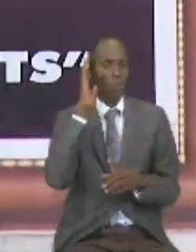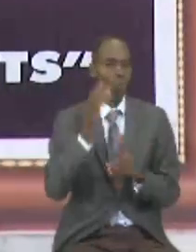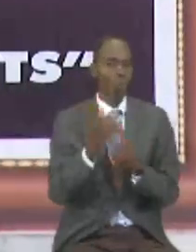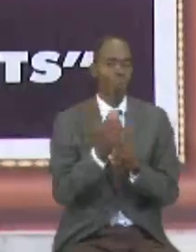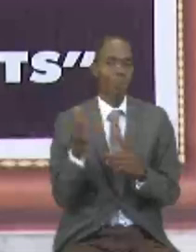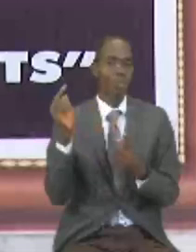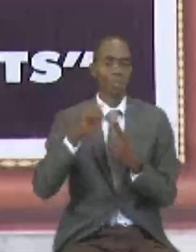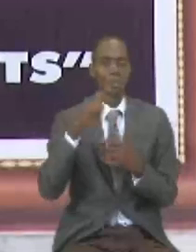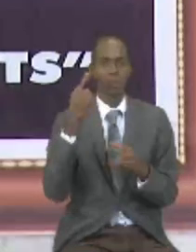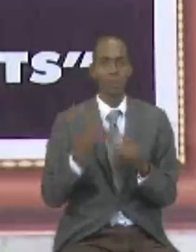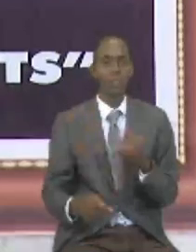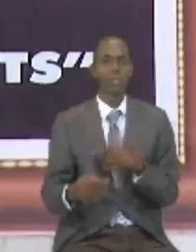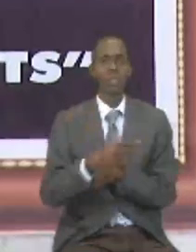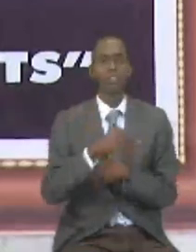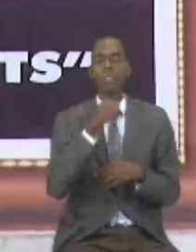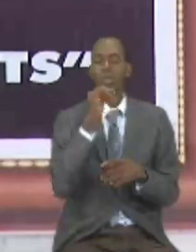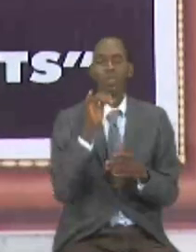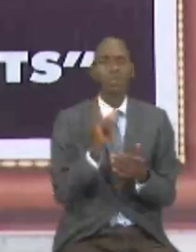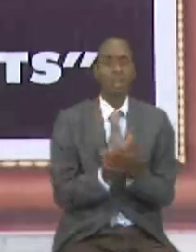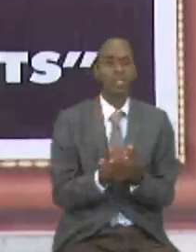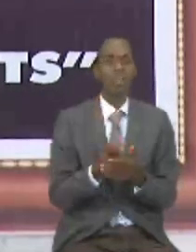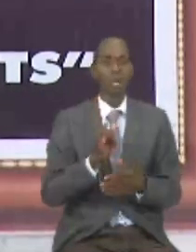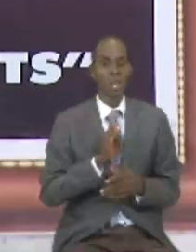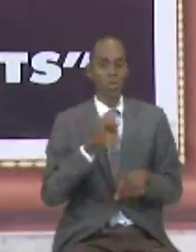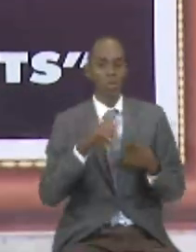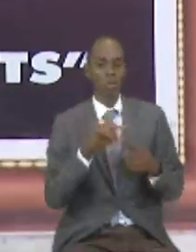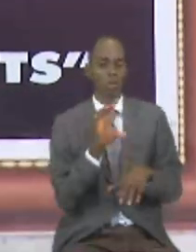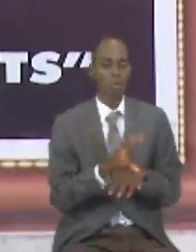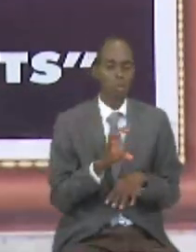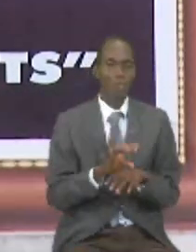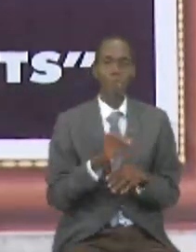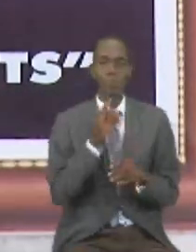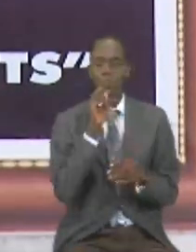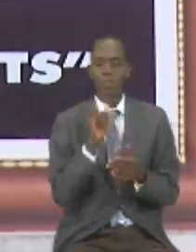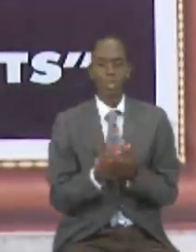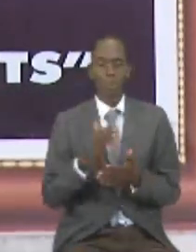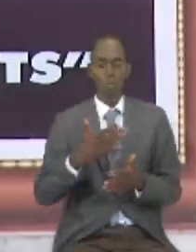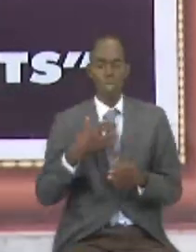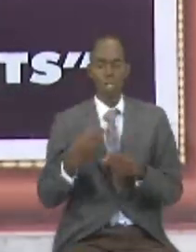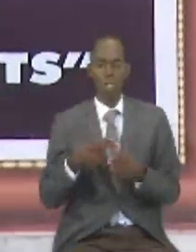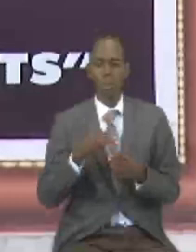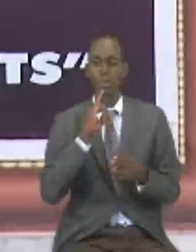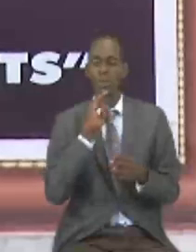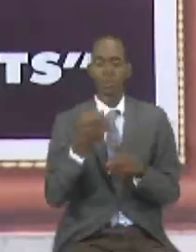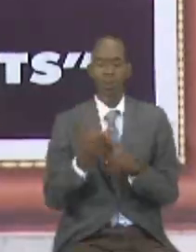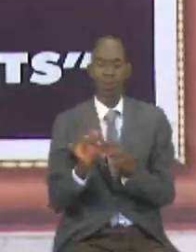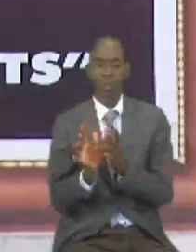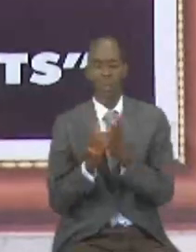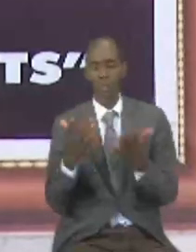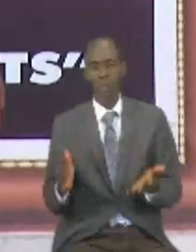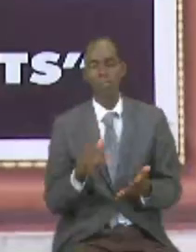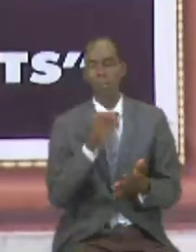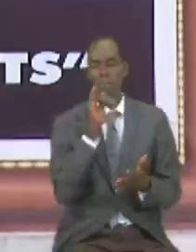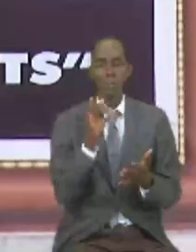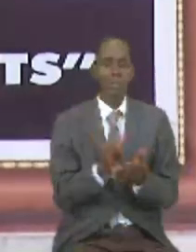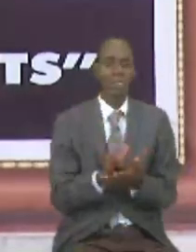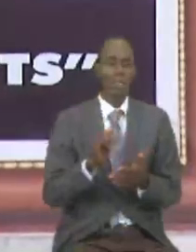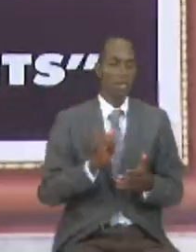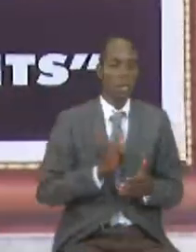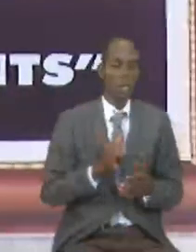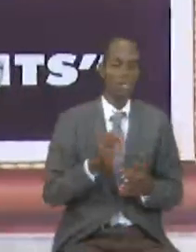je vais à l'église, ce n'est pas que j'ai un nom chrétien, ce n'est pas que je suis baptisé d'eau. Toutes ces choses sont bonnes, mais la chose